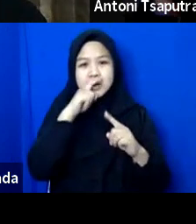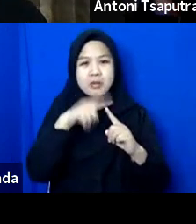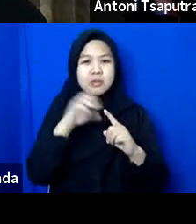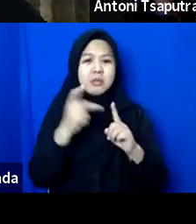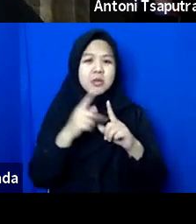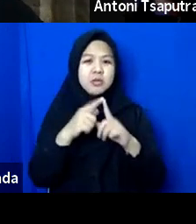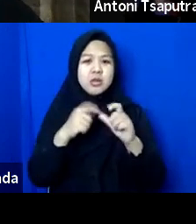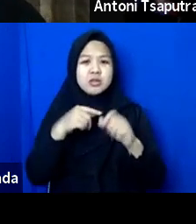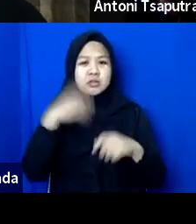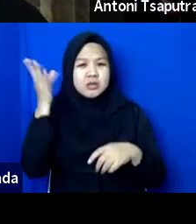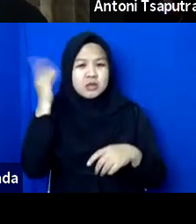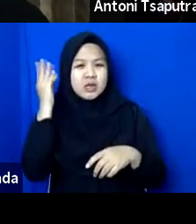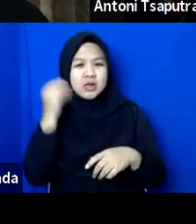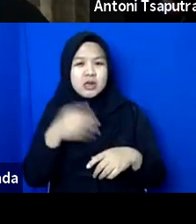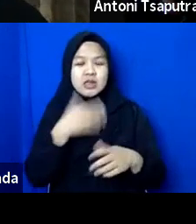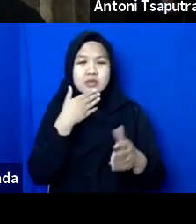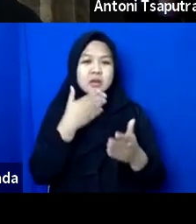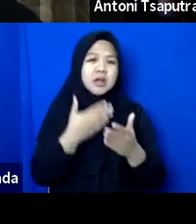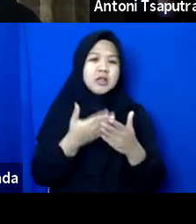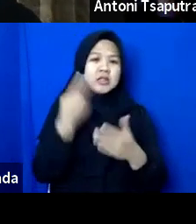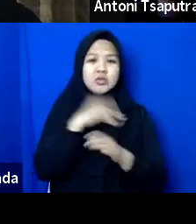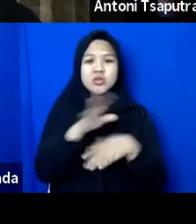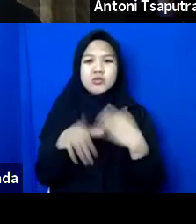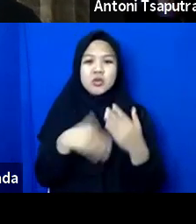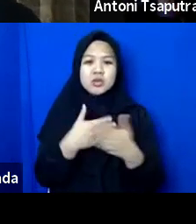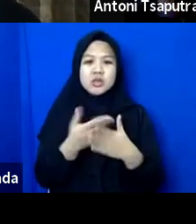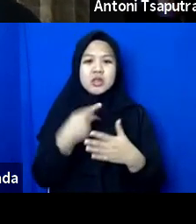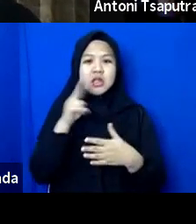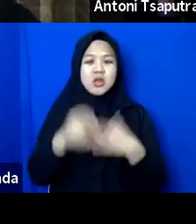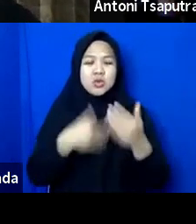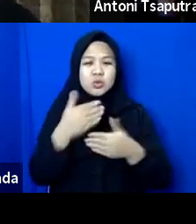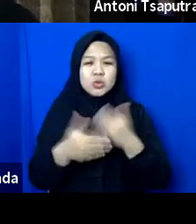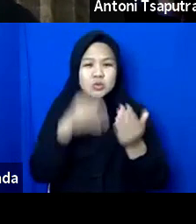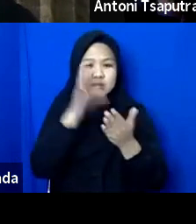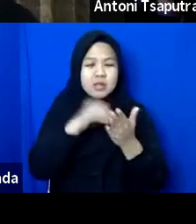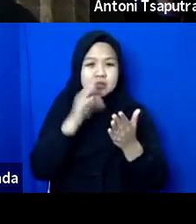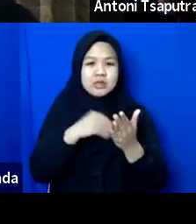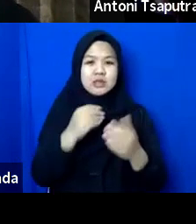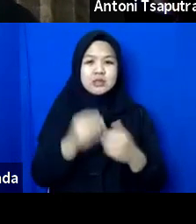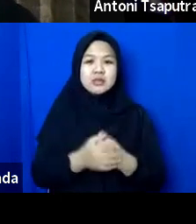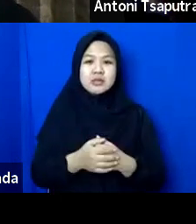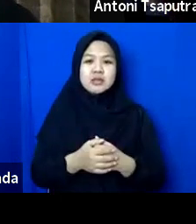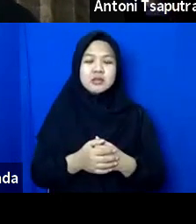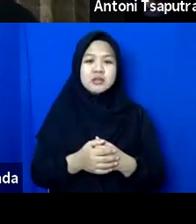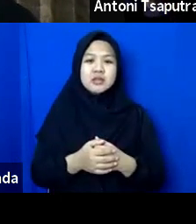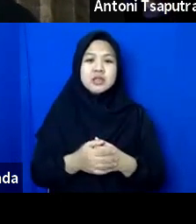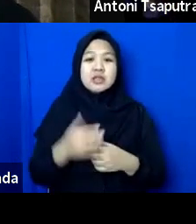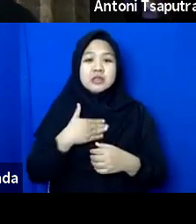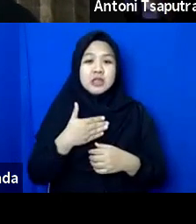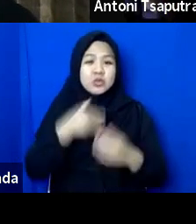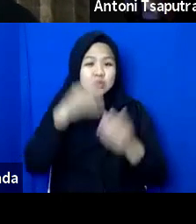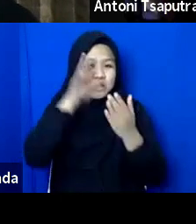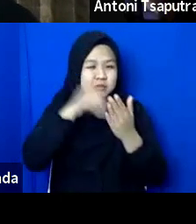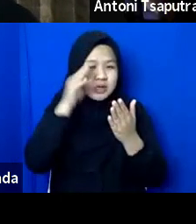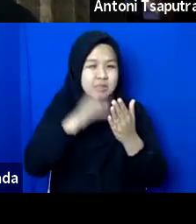patola Saint mendengarkan dan terima kasih sekali untuk semuanya juga tuh ya kita harus terus-terusan belajar tapi yaitu saya juga